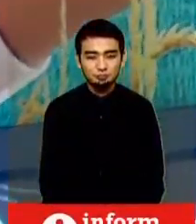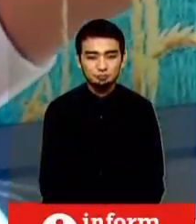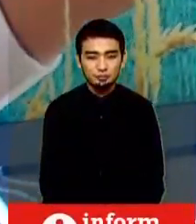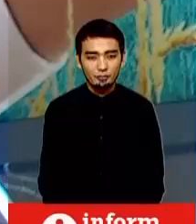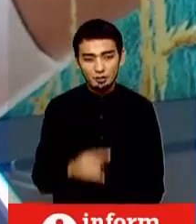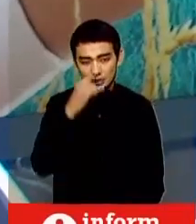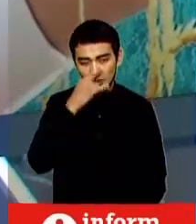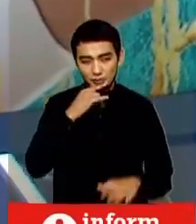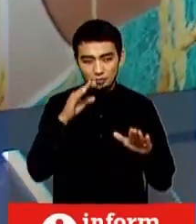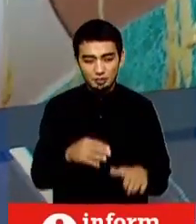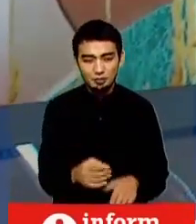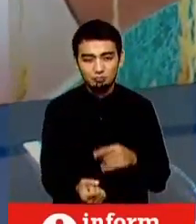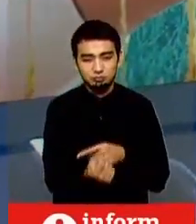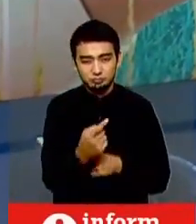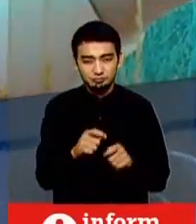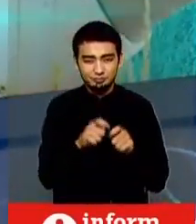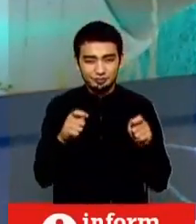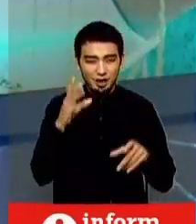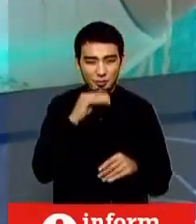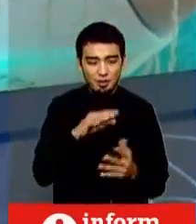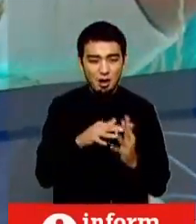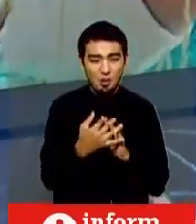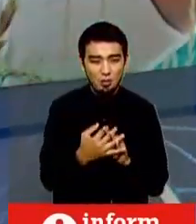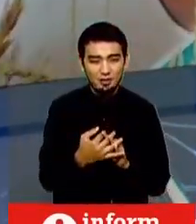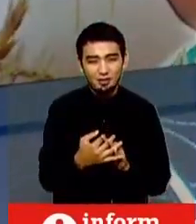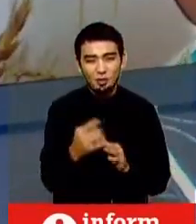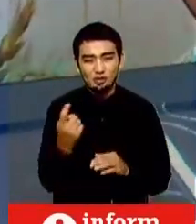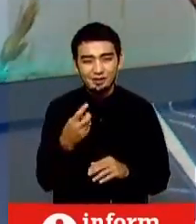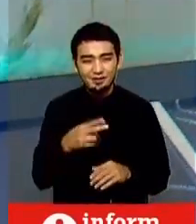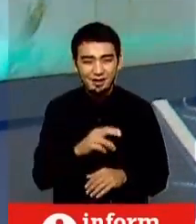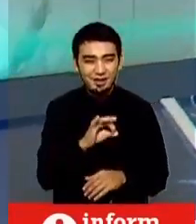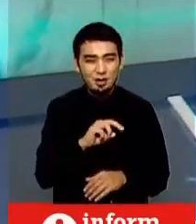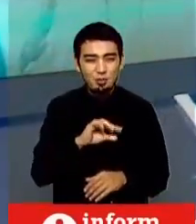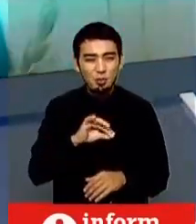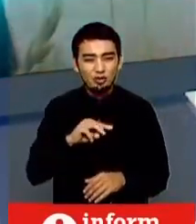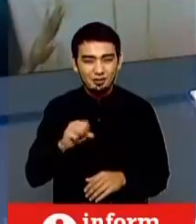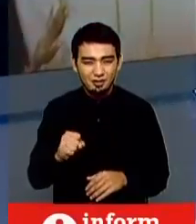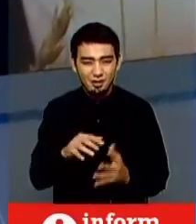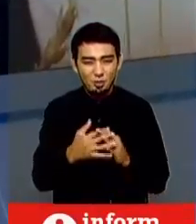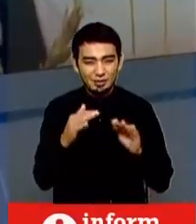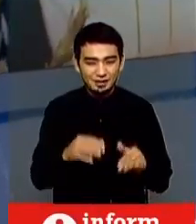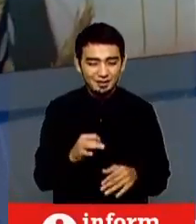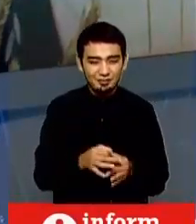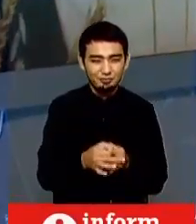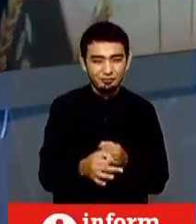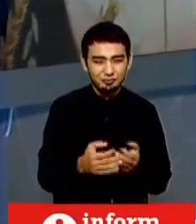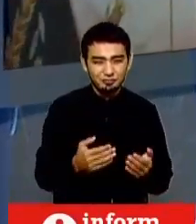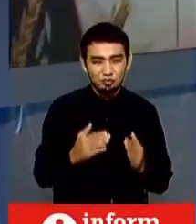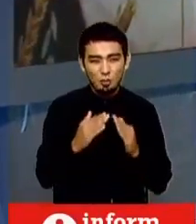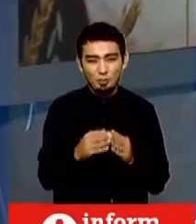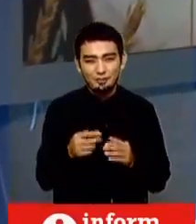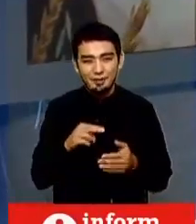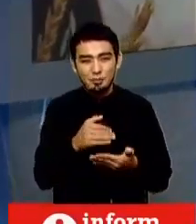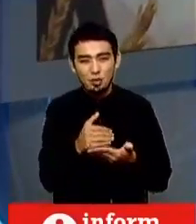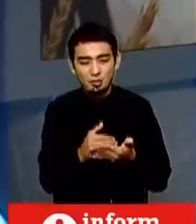В Казахстане могут запустить сельскую ипотеку. Депутаты мажилиса уверены, что жителям глубинки нужна отдельная жилищная программа